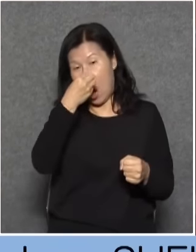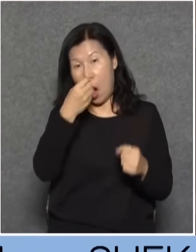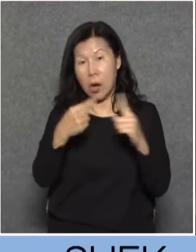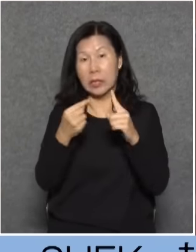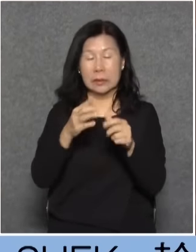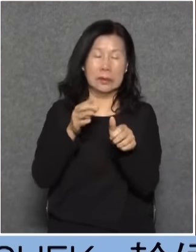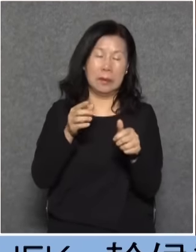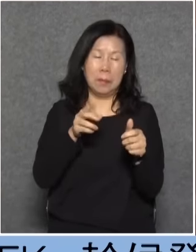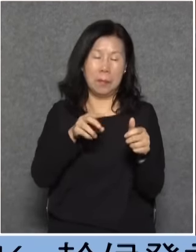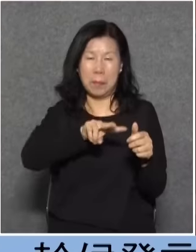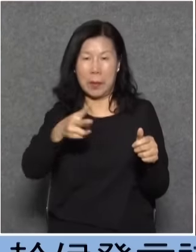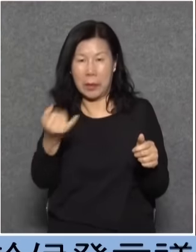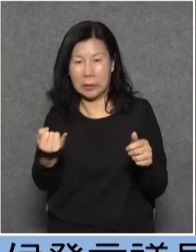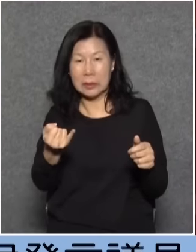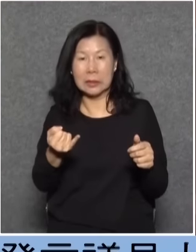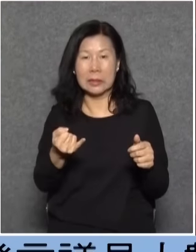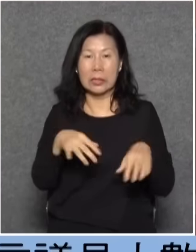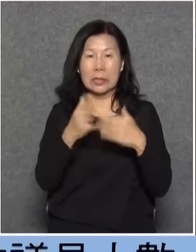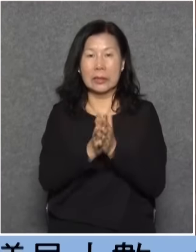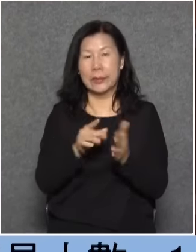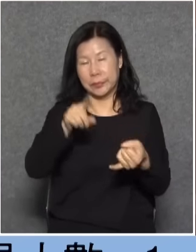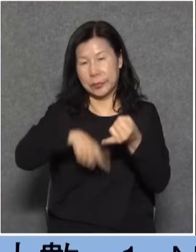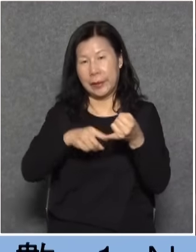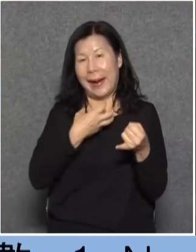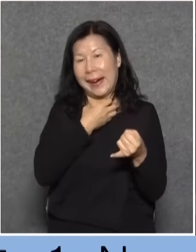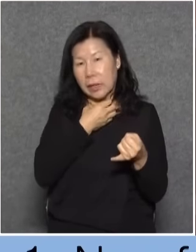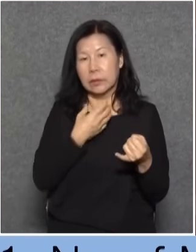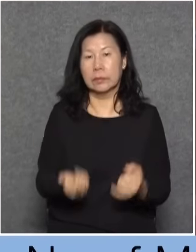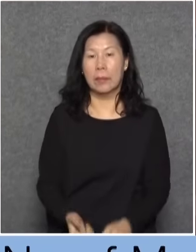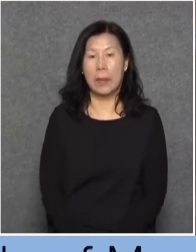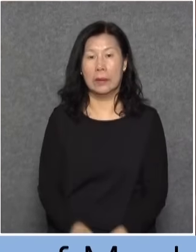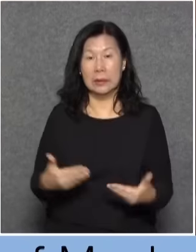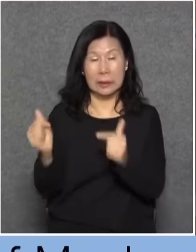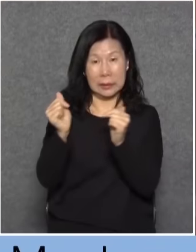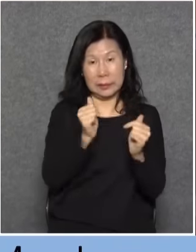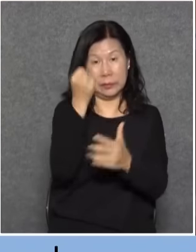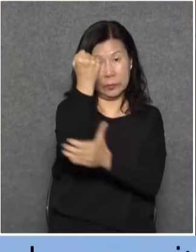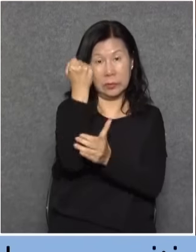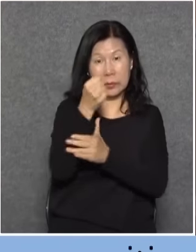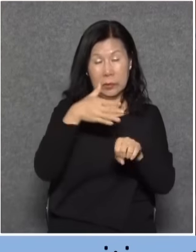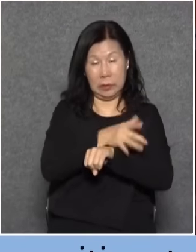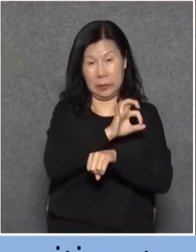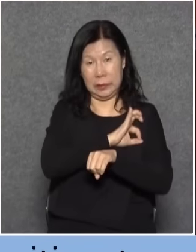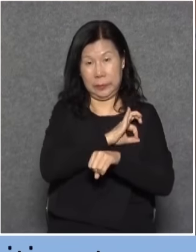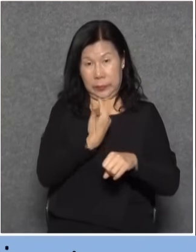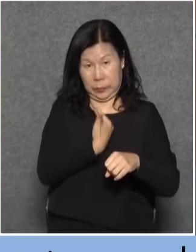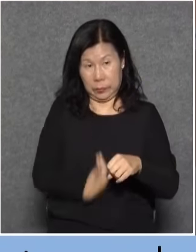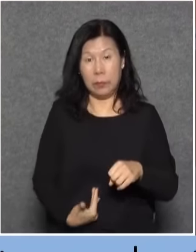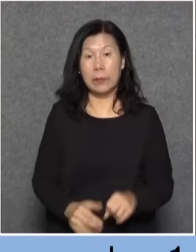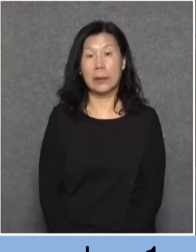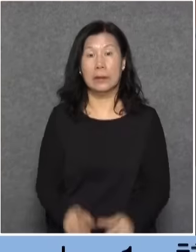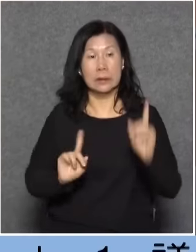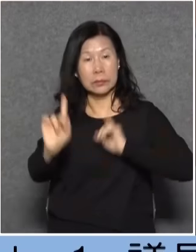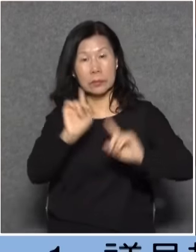摧残可谓到了致命的地步。我们一直争取的社会正义和自